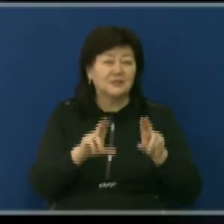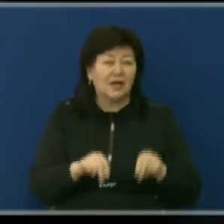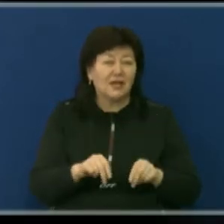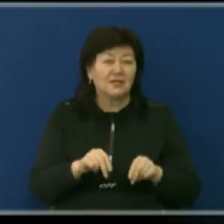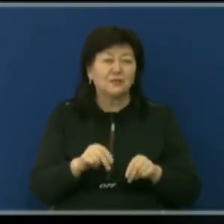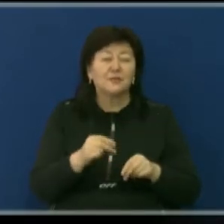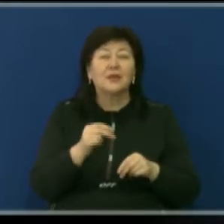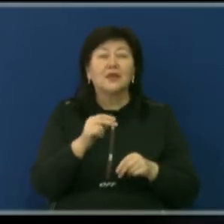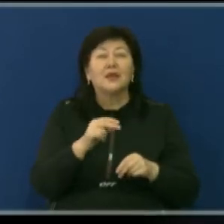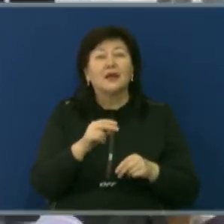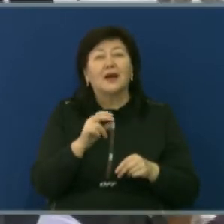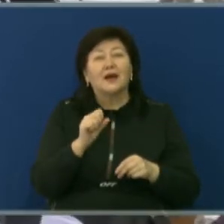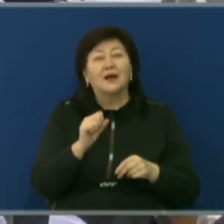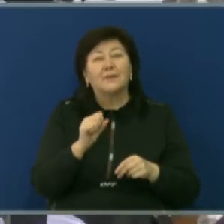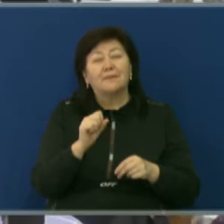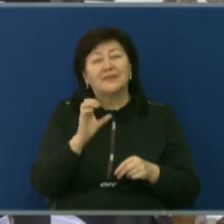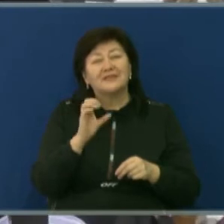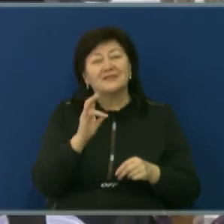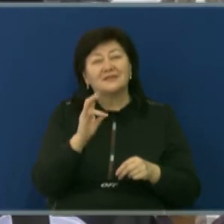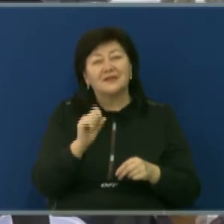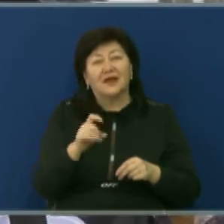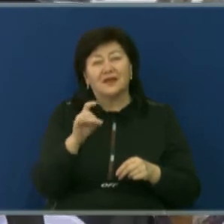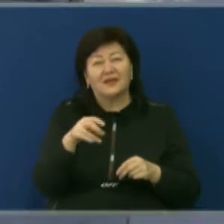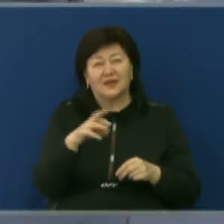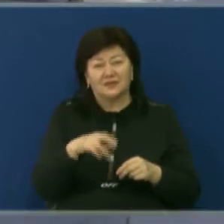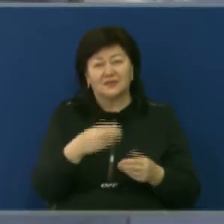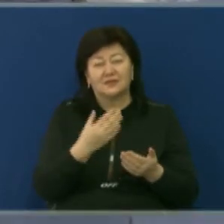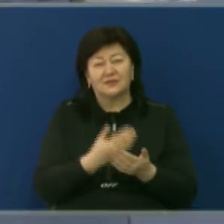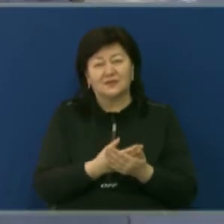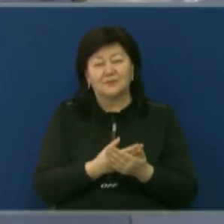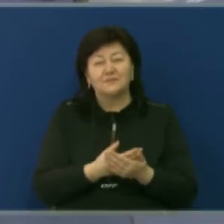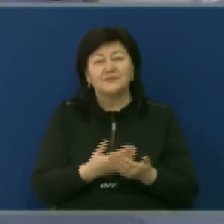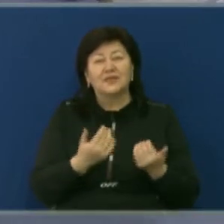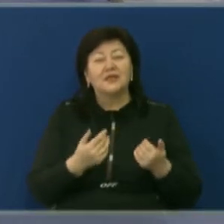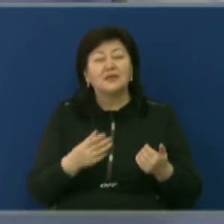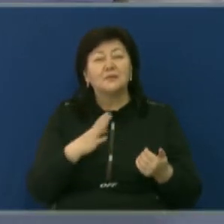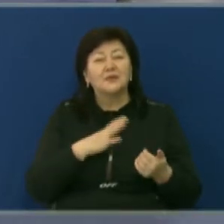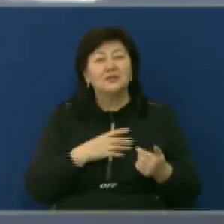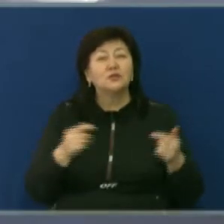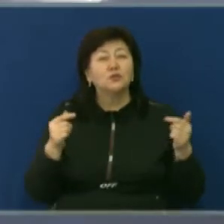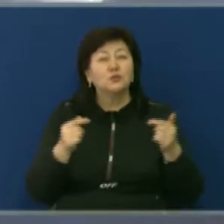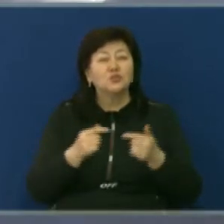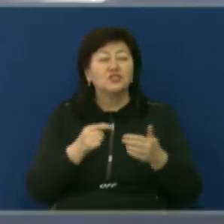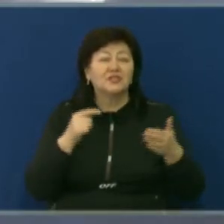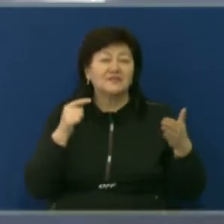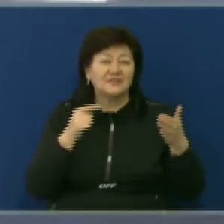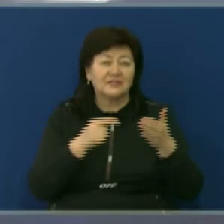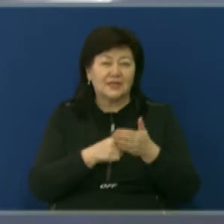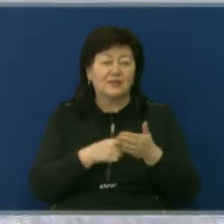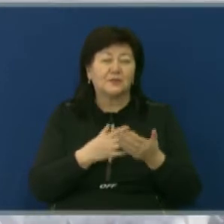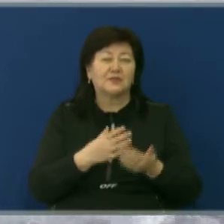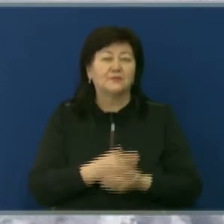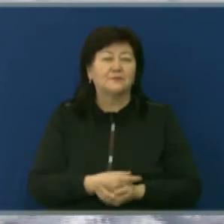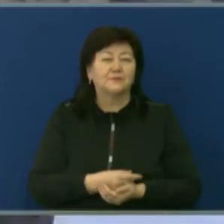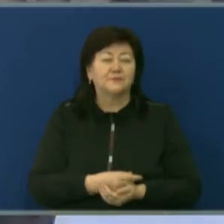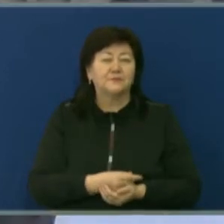ходе практических занятий огонь из пушки проводился по мишеням, имитирующим бронетехнику и защитные сооружения условного